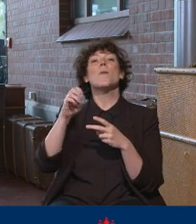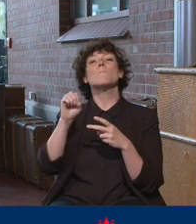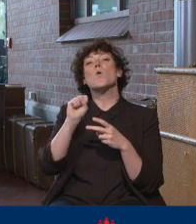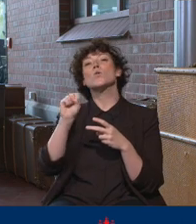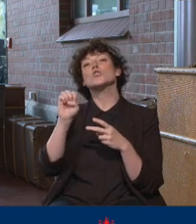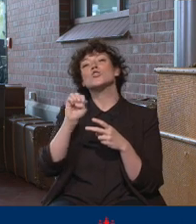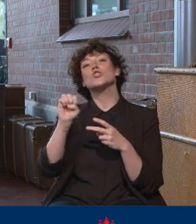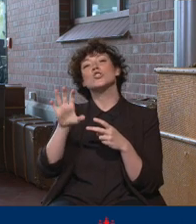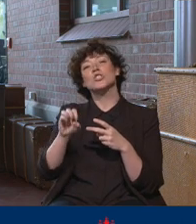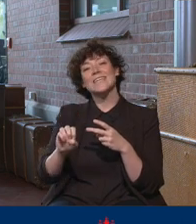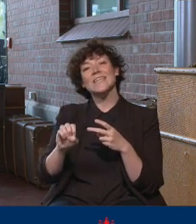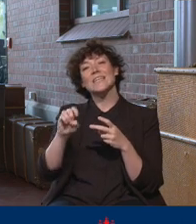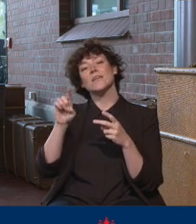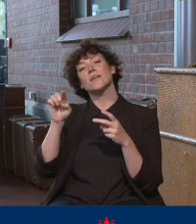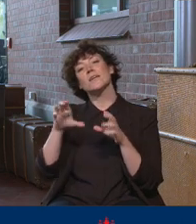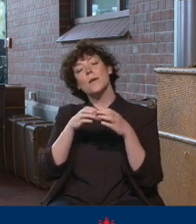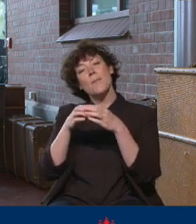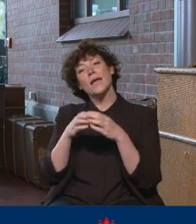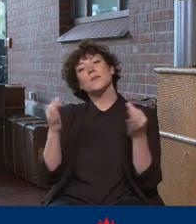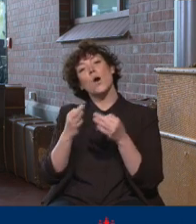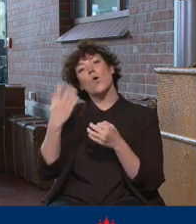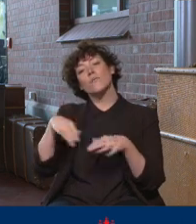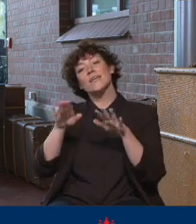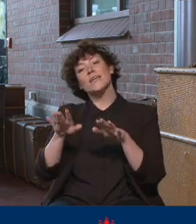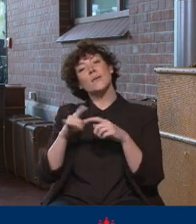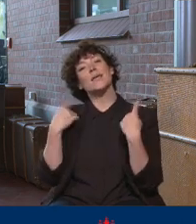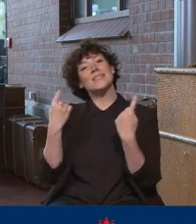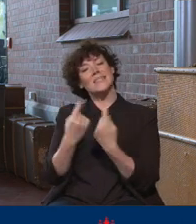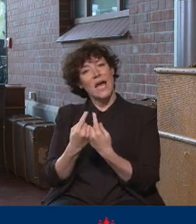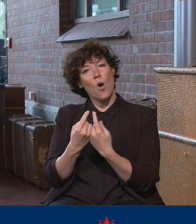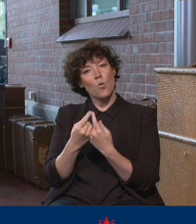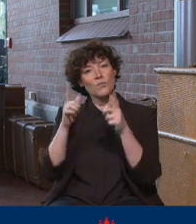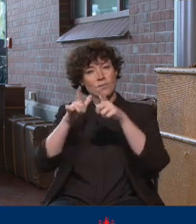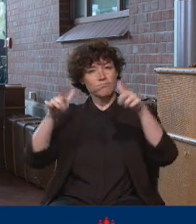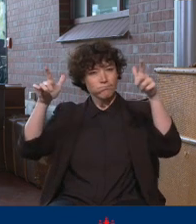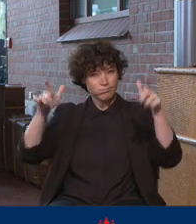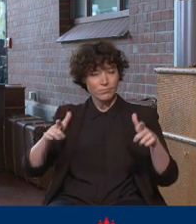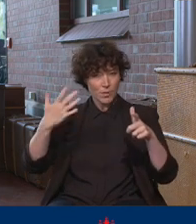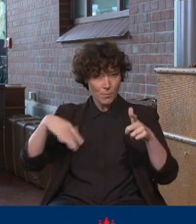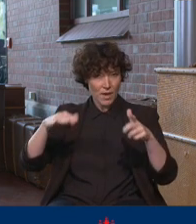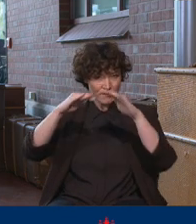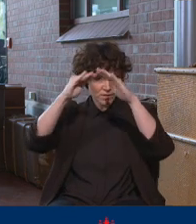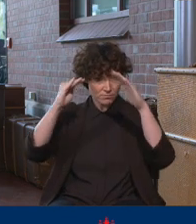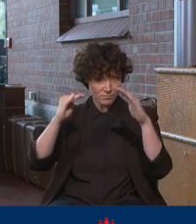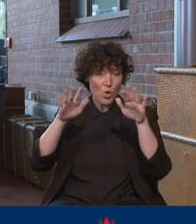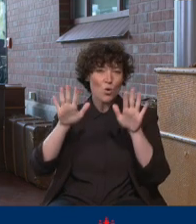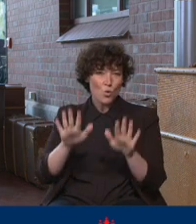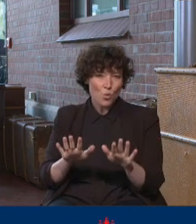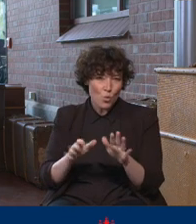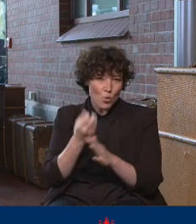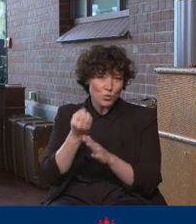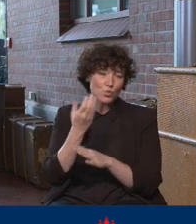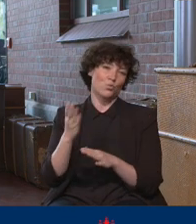wünschen sie sagen es gibt kleines gewerbe kulturangebote ich denke da müssen wir echt noch